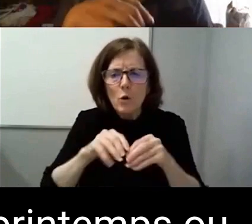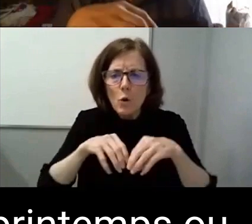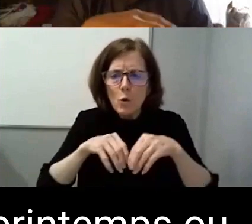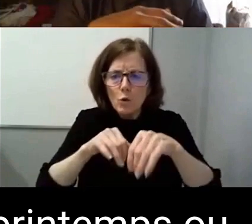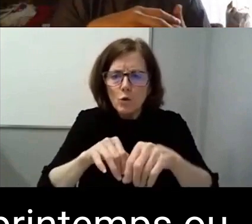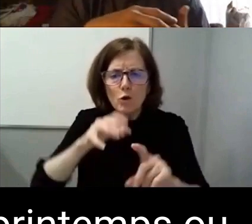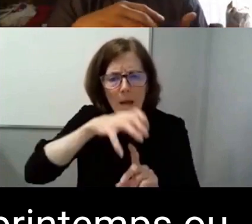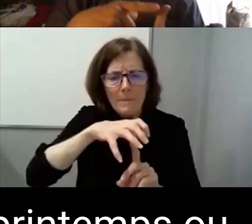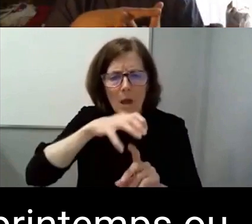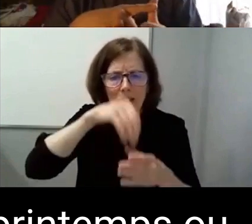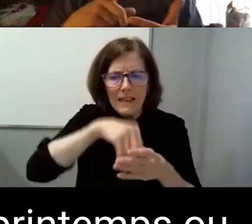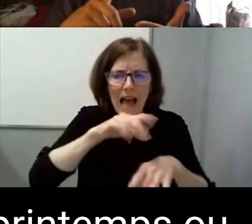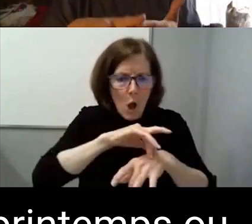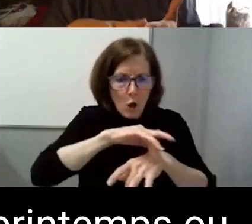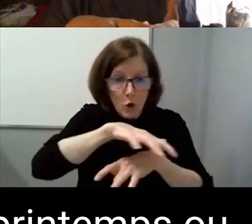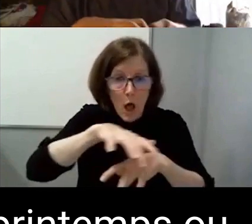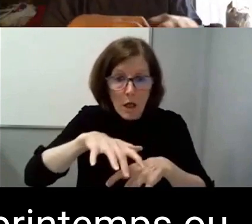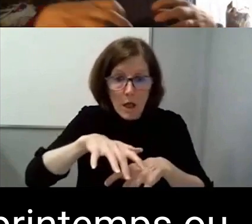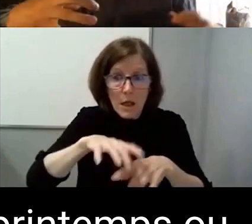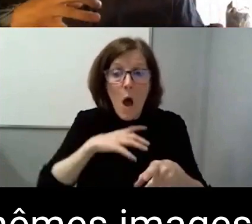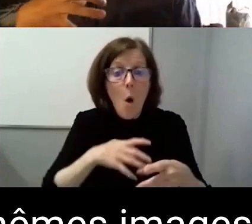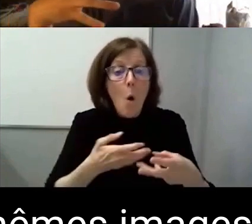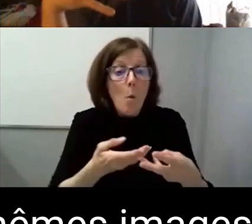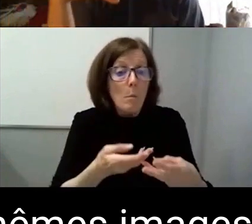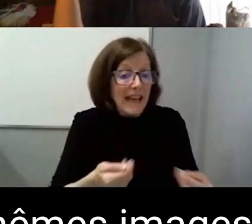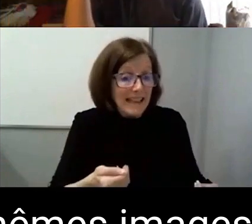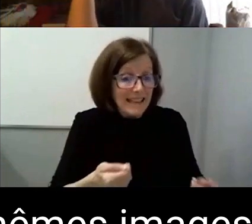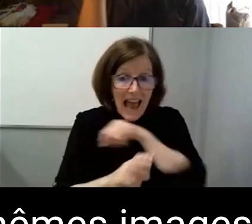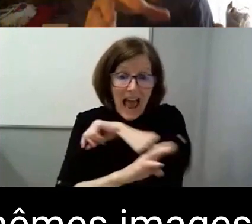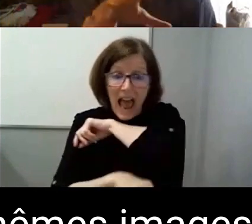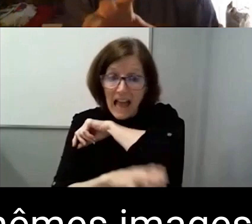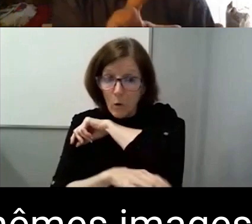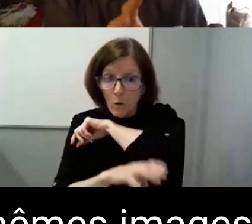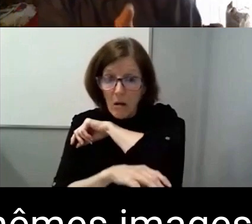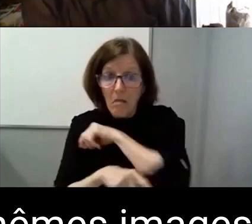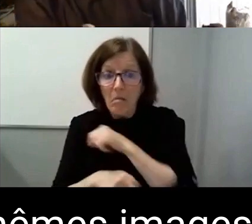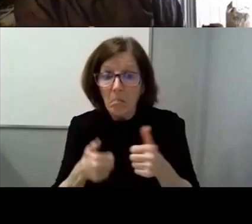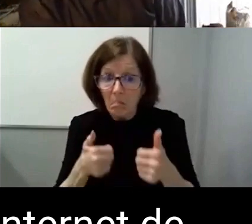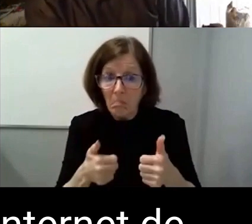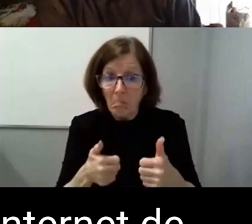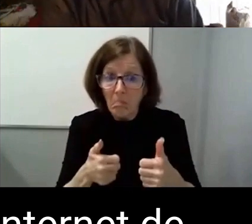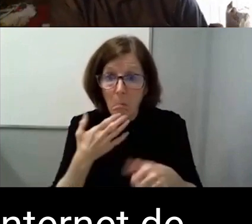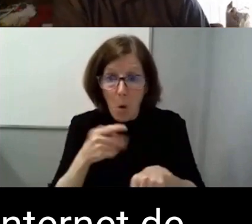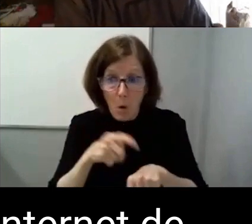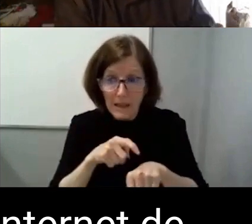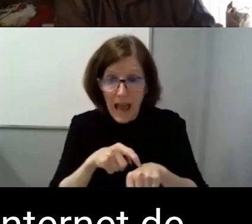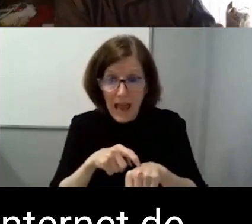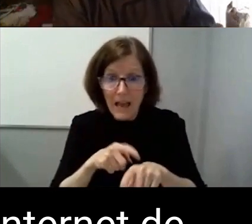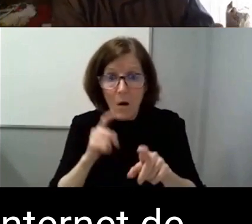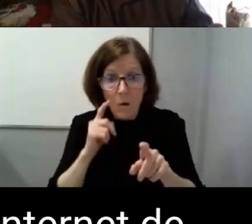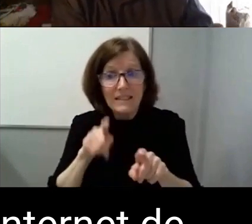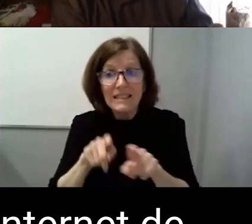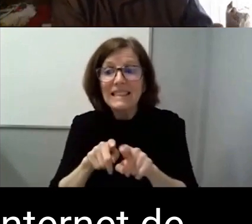le sol, ça se fait bien au printemps ou à l'automne quand on ouvre le sol. C'est les mêmes images que vous retrouvez sur l'article sur le site Internet